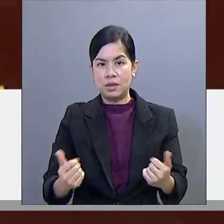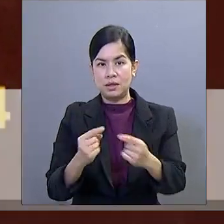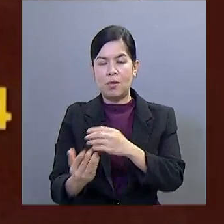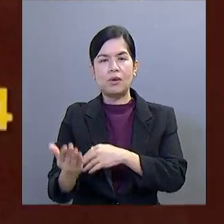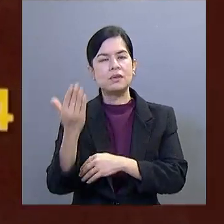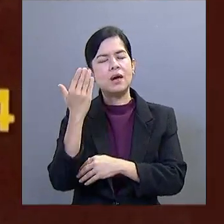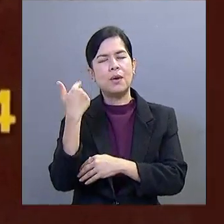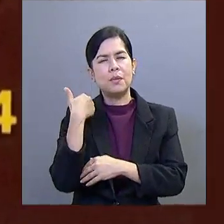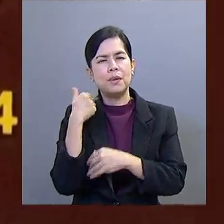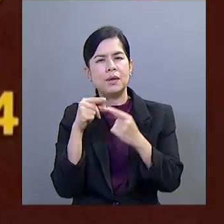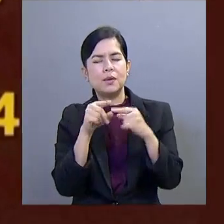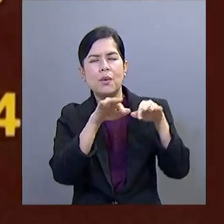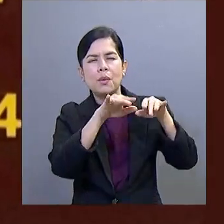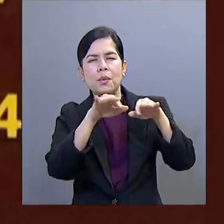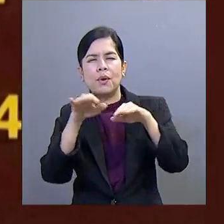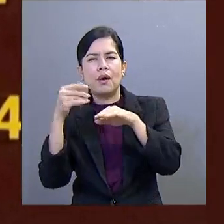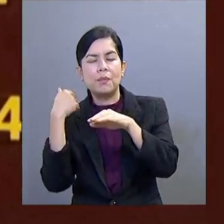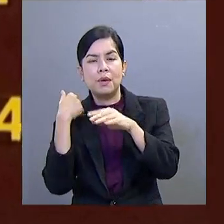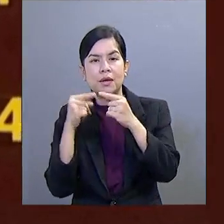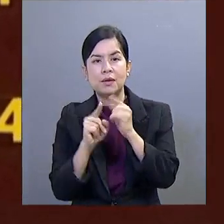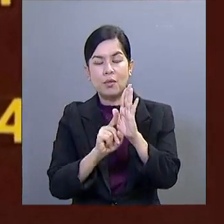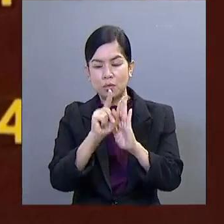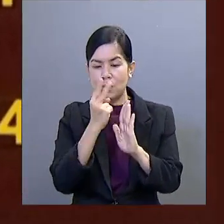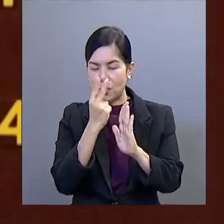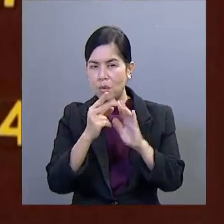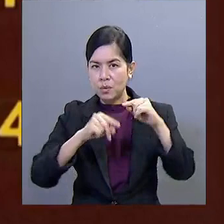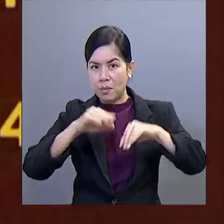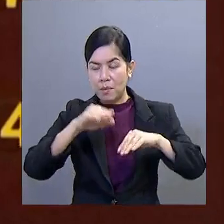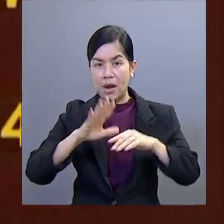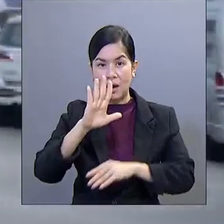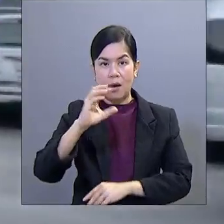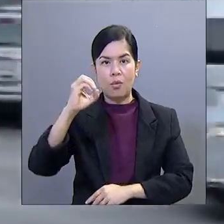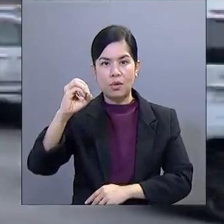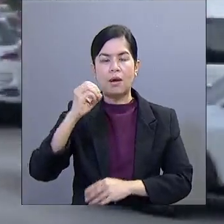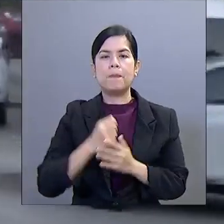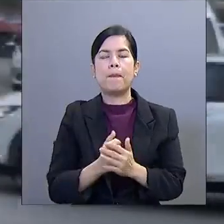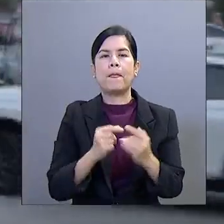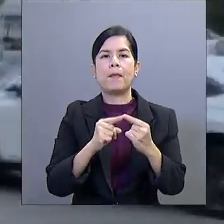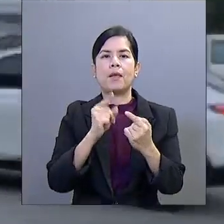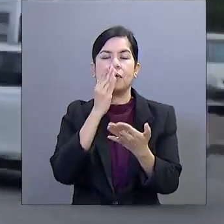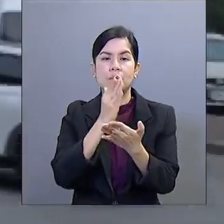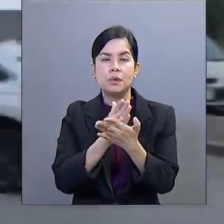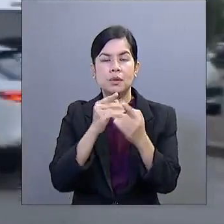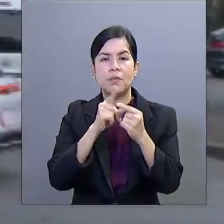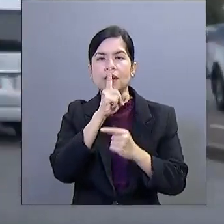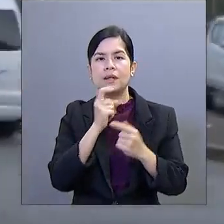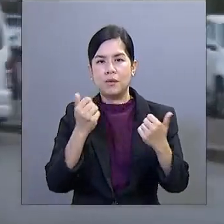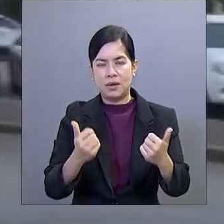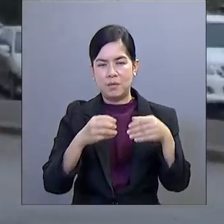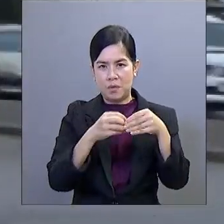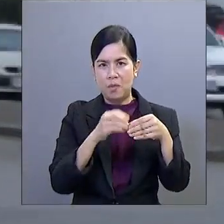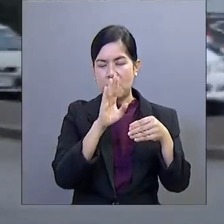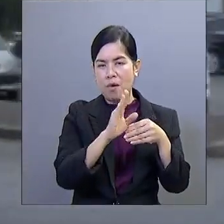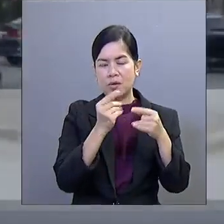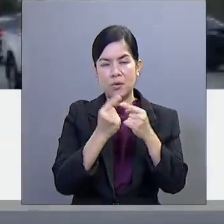หมอกลงหนาอุณหภูมิต่ำสุดวัดได้ 5องศาเซลเซียสนะคะวันหยุดแบบนี้ก็มีนักท่องเที่ยวที่ไปเที่ยวจำนวนมากค่ะ